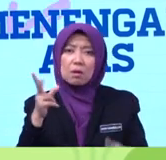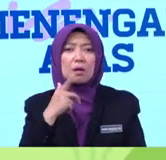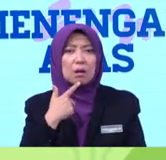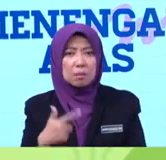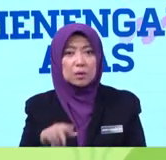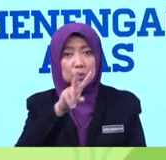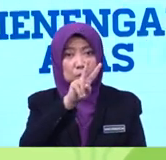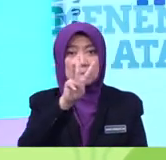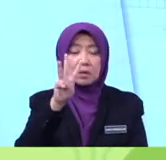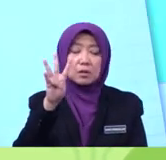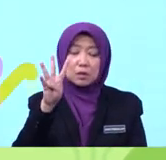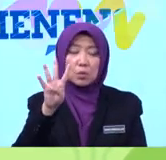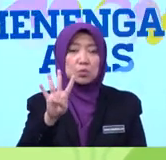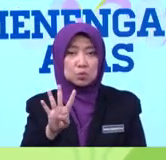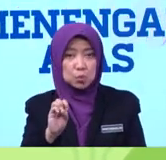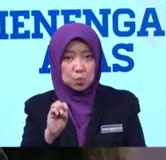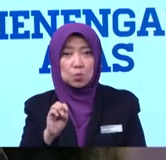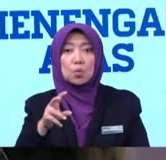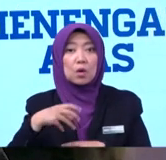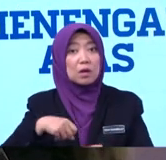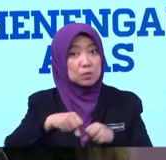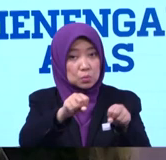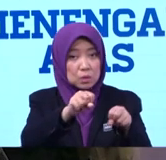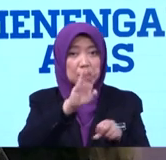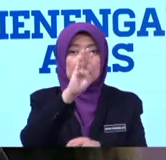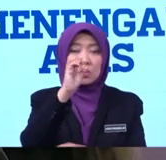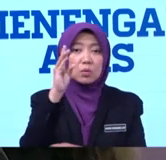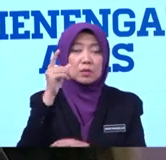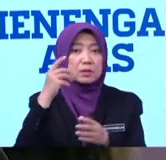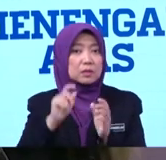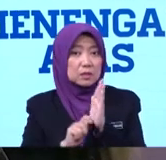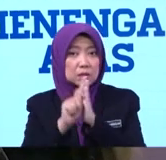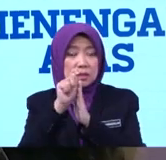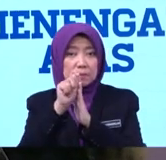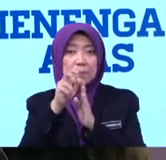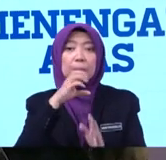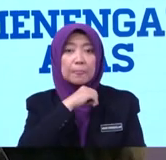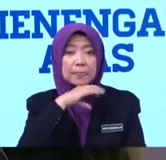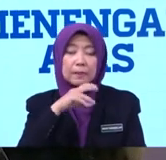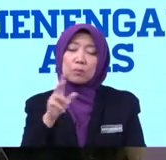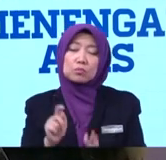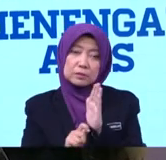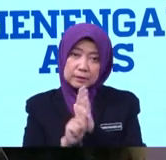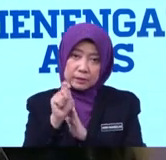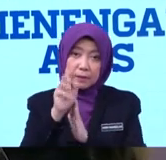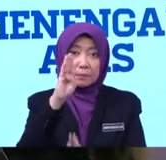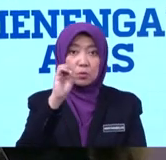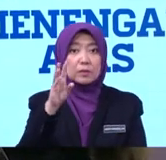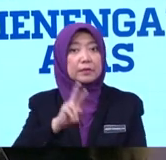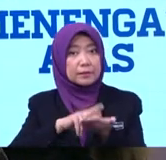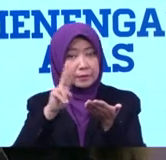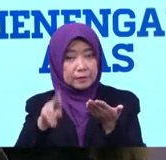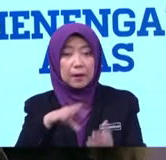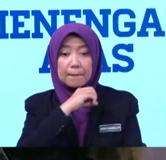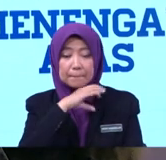dan ini adalah kebincangan kalau body itu tinggi maksudnya tahap pencemaran tinggi di rendah tahap